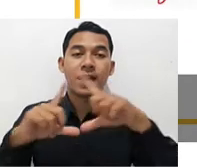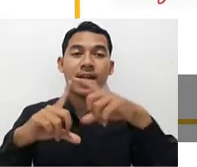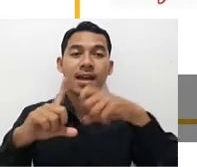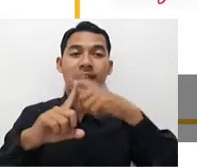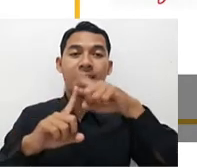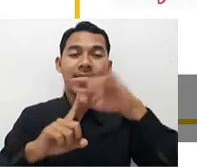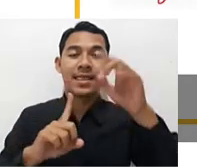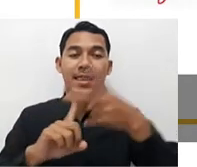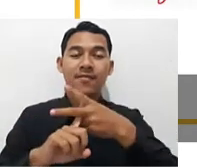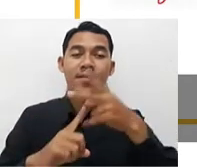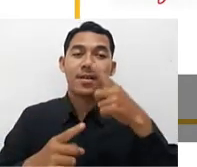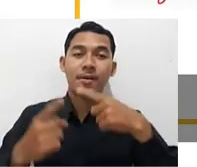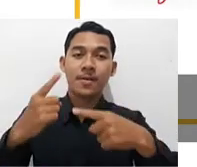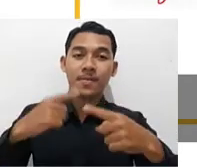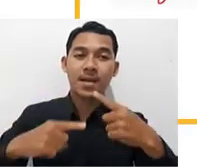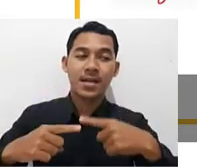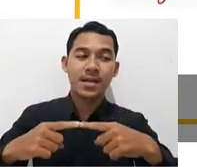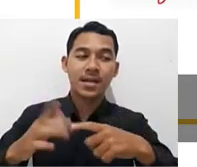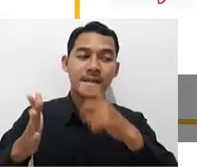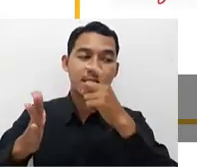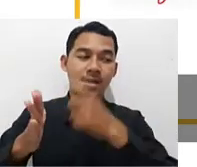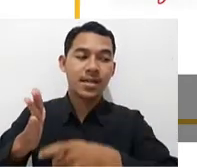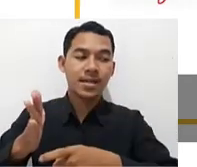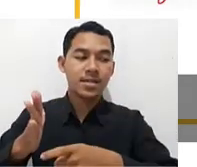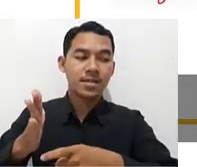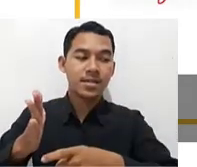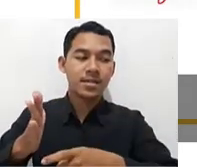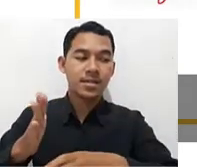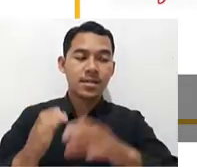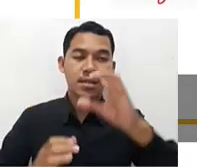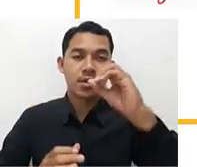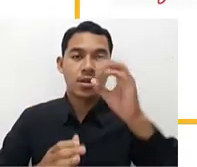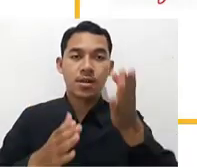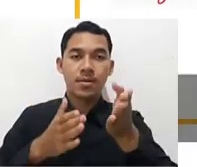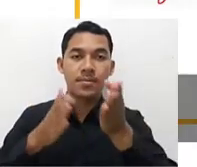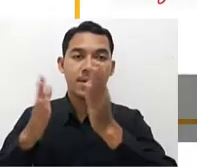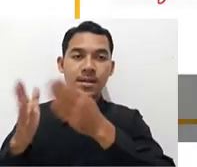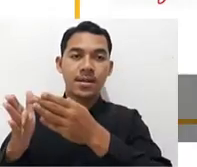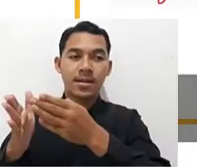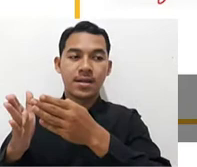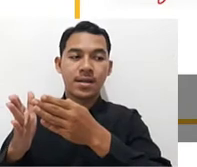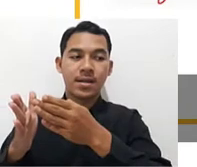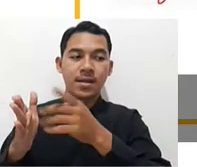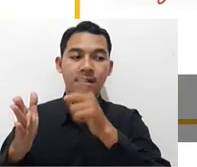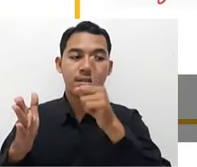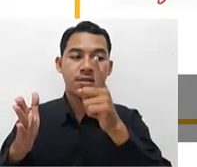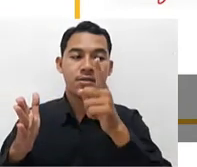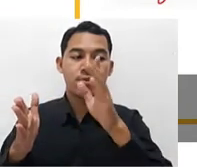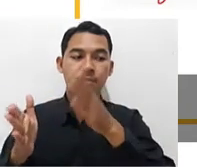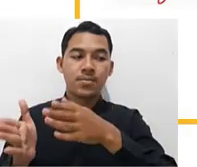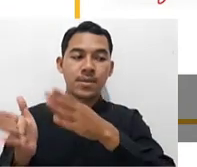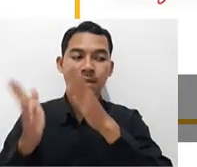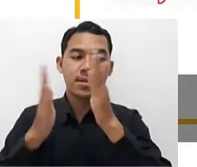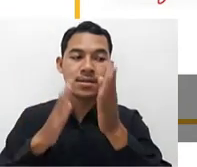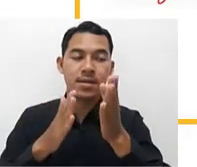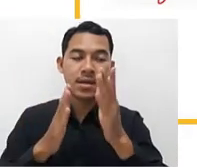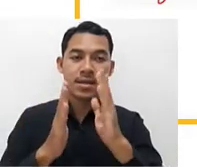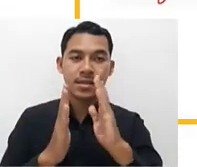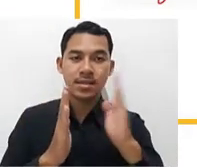satu yang ini dia bakal bernilai di sini, terus kemudian nolnya pindah ke sini, terus satu sebelumnya dia pindah ke sini.